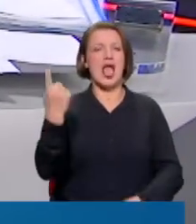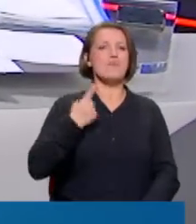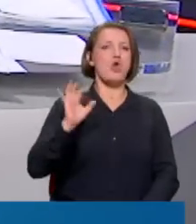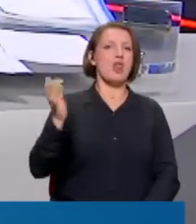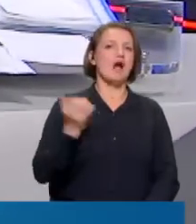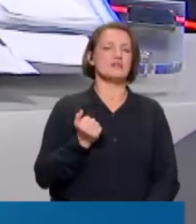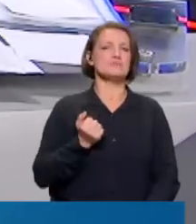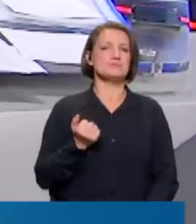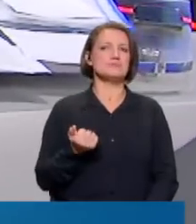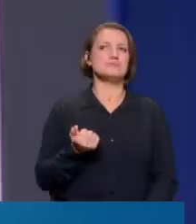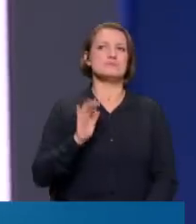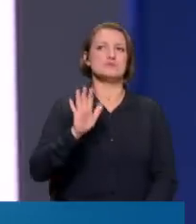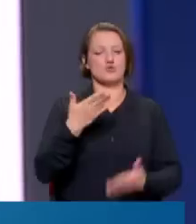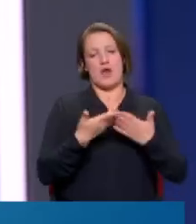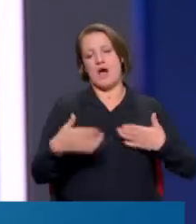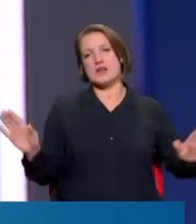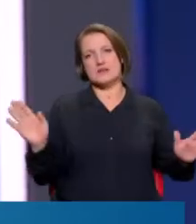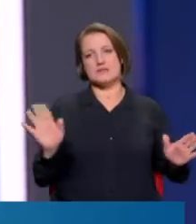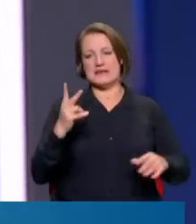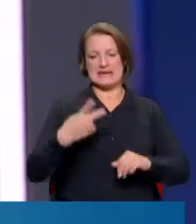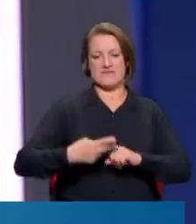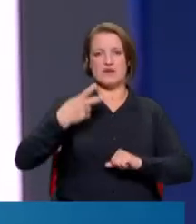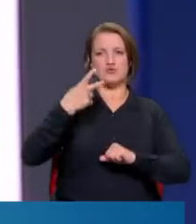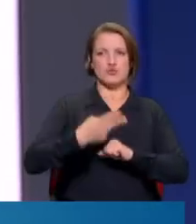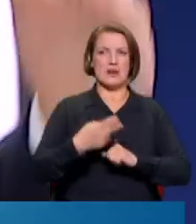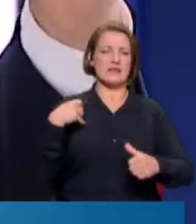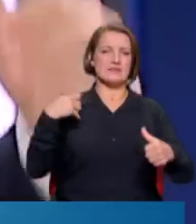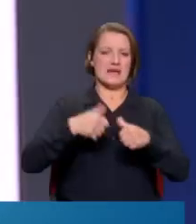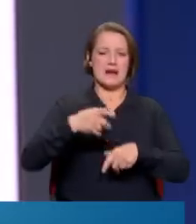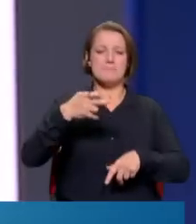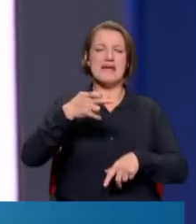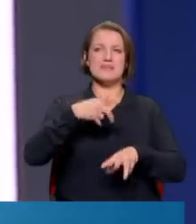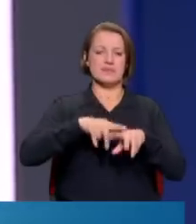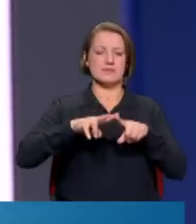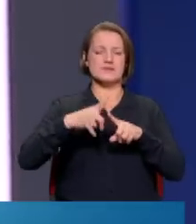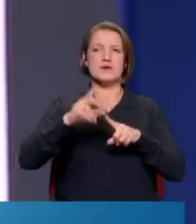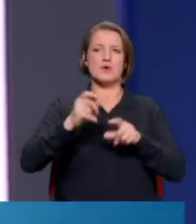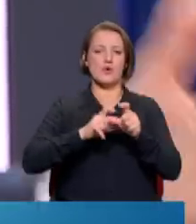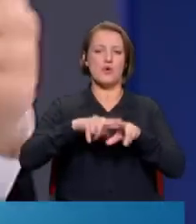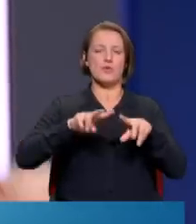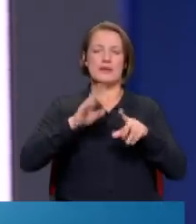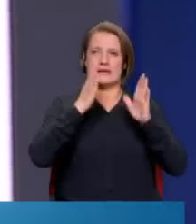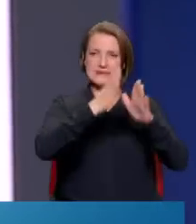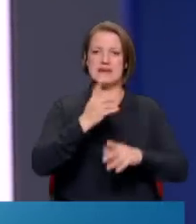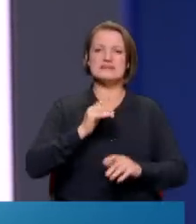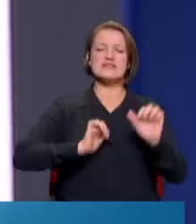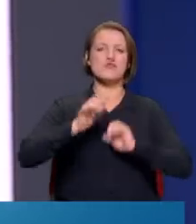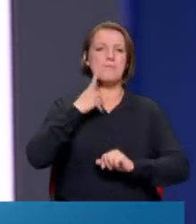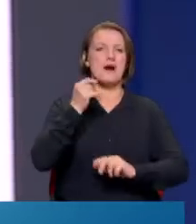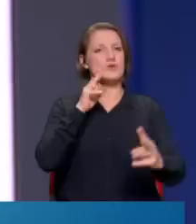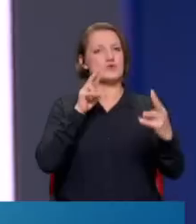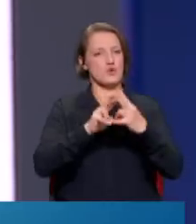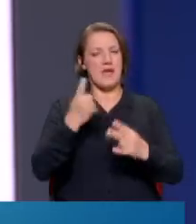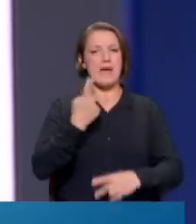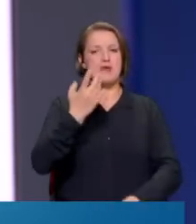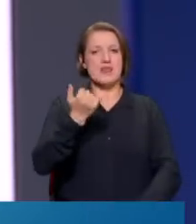öyle aldık Sonra ayrıldım ik hafta sonra tekrar pentagonda işim çıktı savunma bakanını gördüm Emir aldım aşağı katta